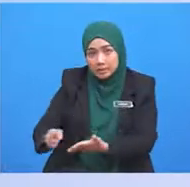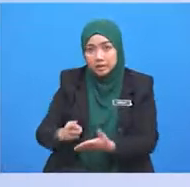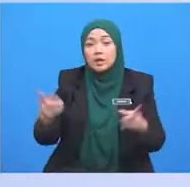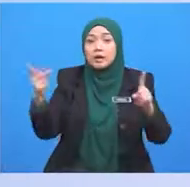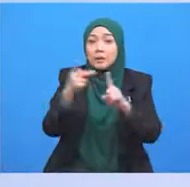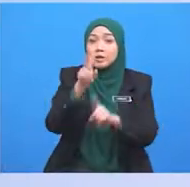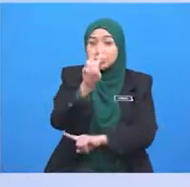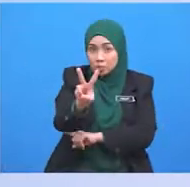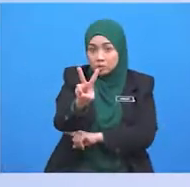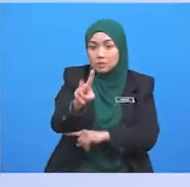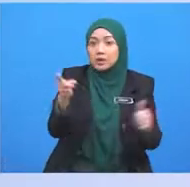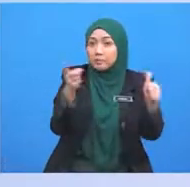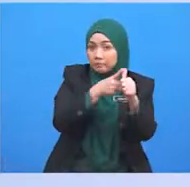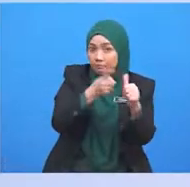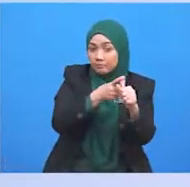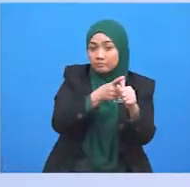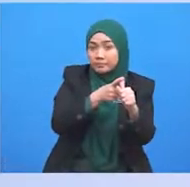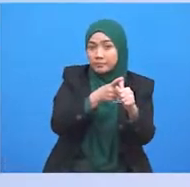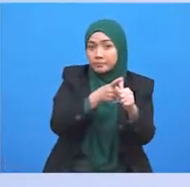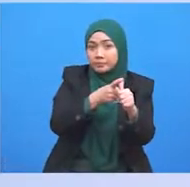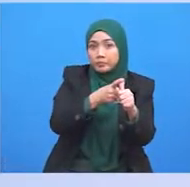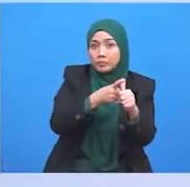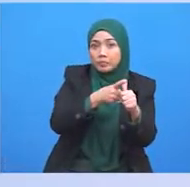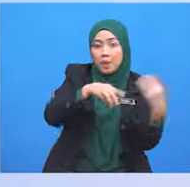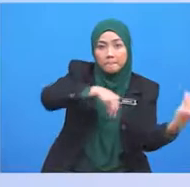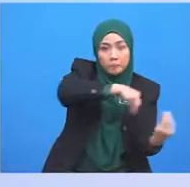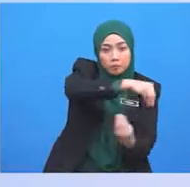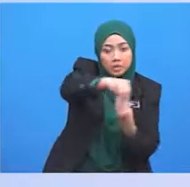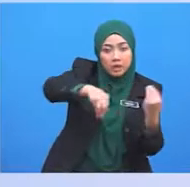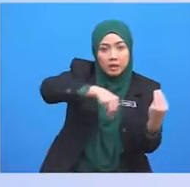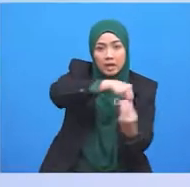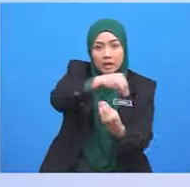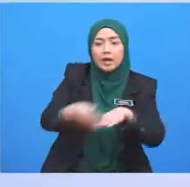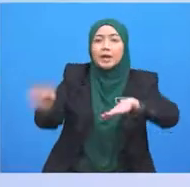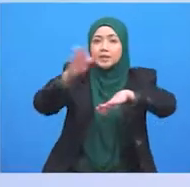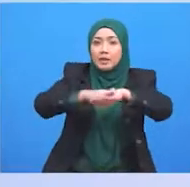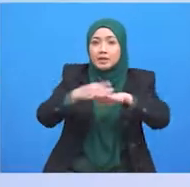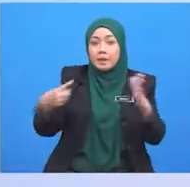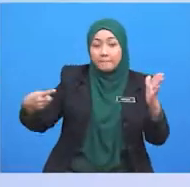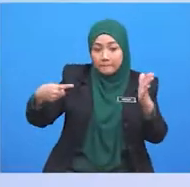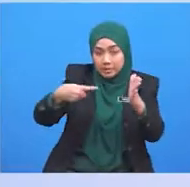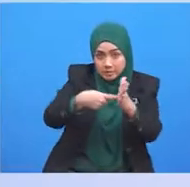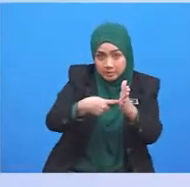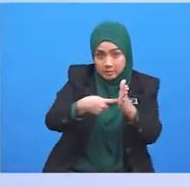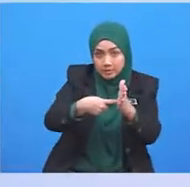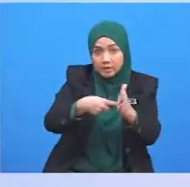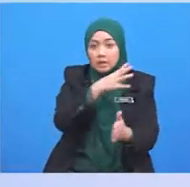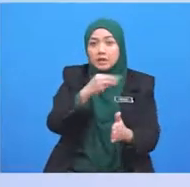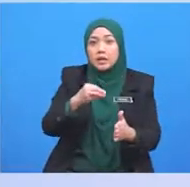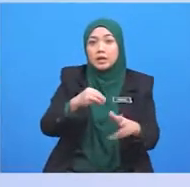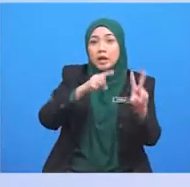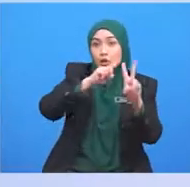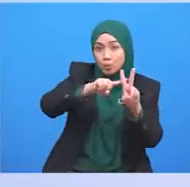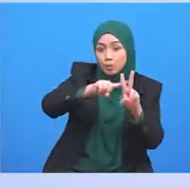iaitu pertama, putaran bumi di atas paksinya, dan kedua,